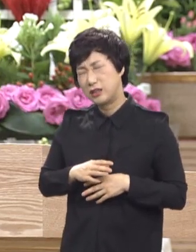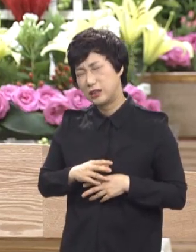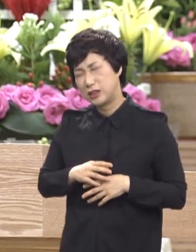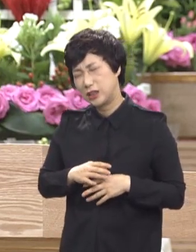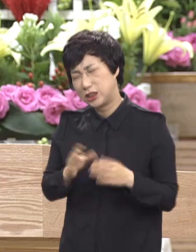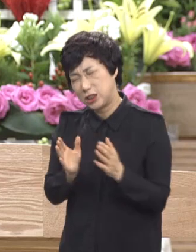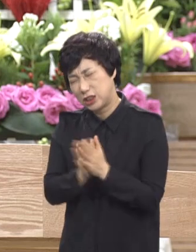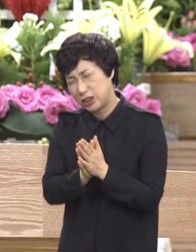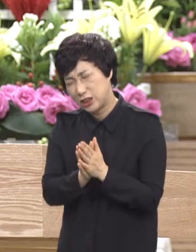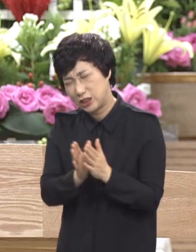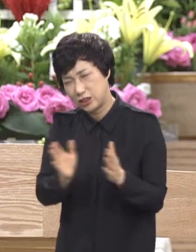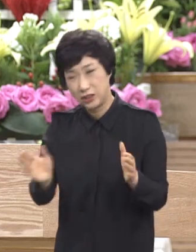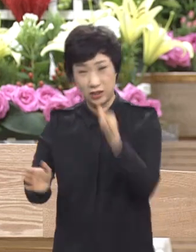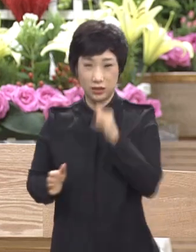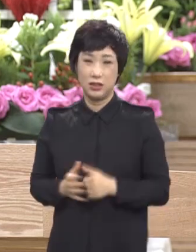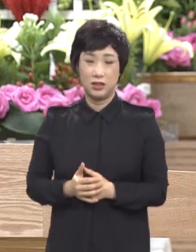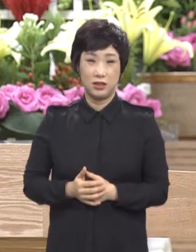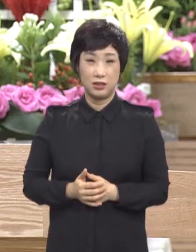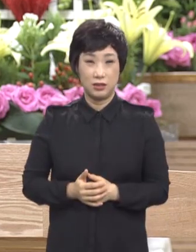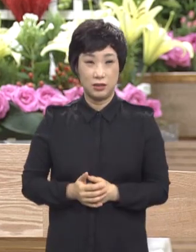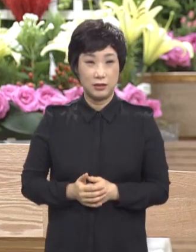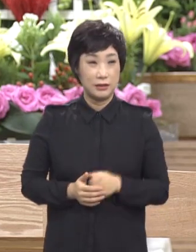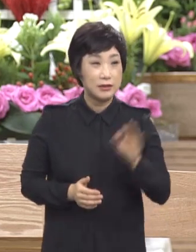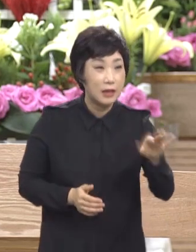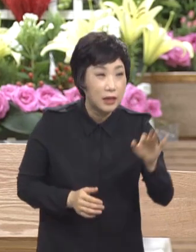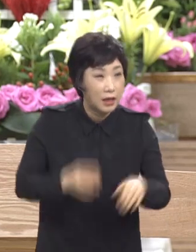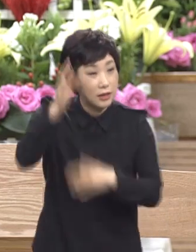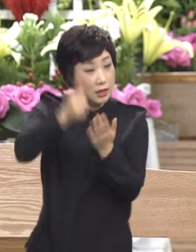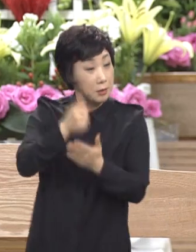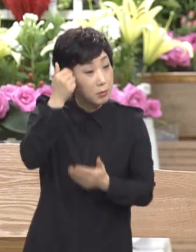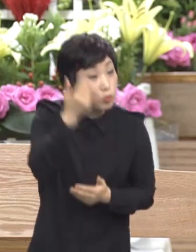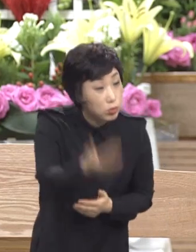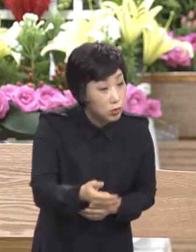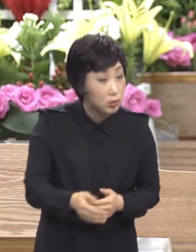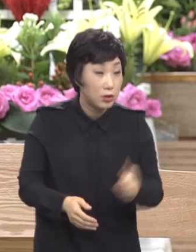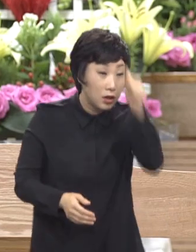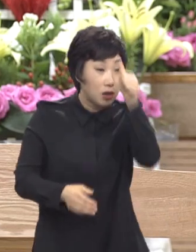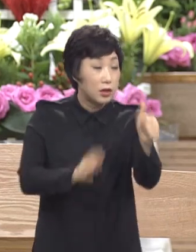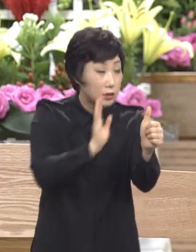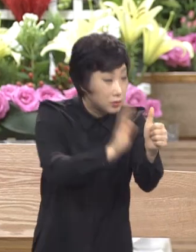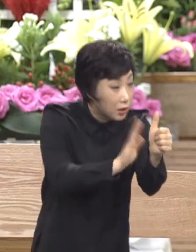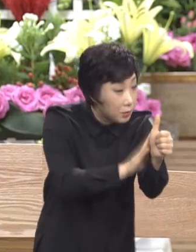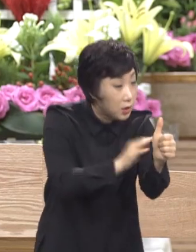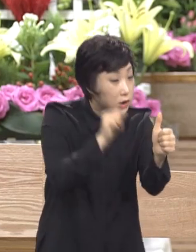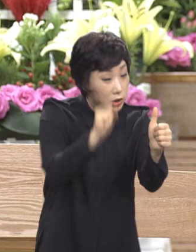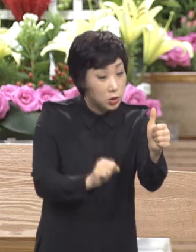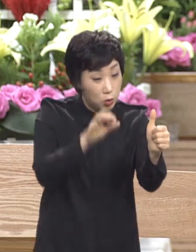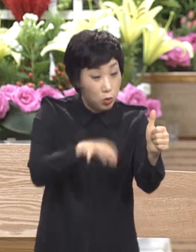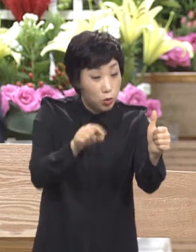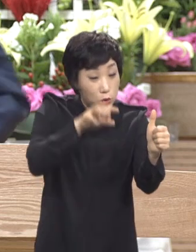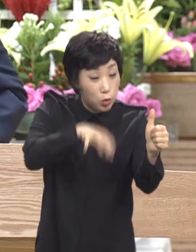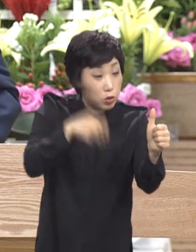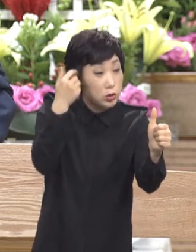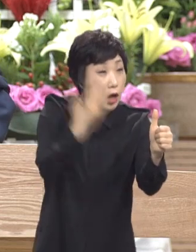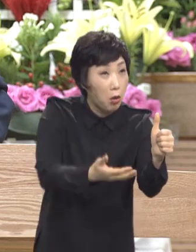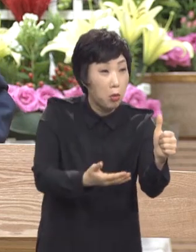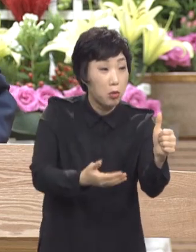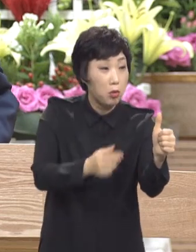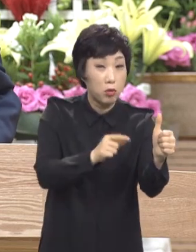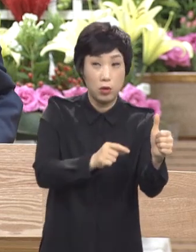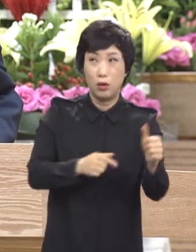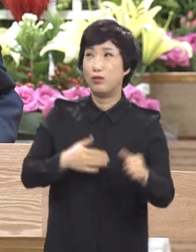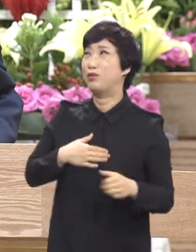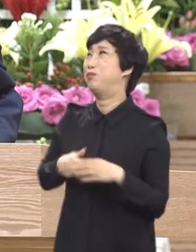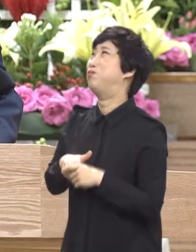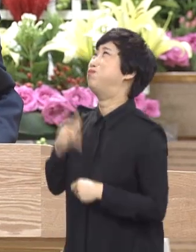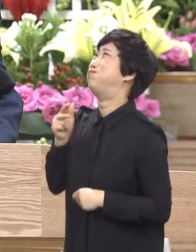지배합니다. 하나님께서 물어, 아담아 네가 어디 있느냐? 제가 버섯